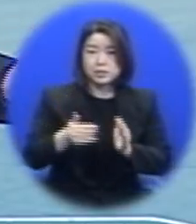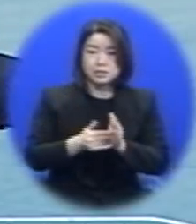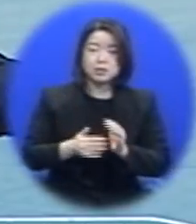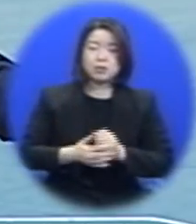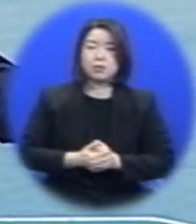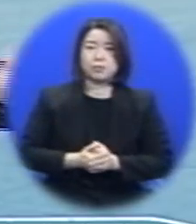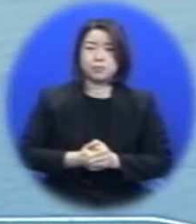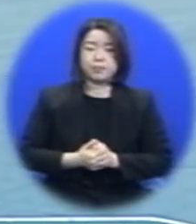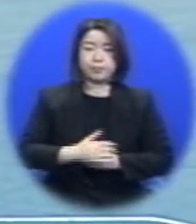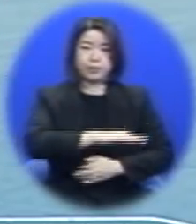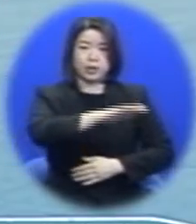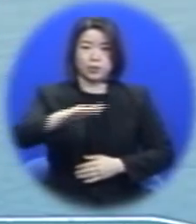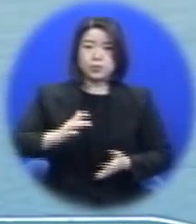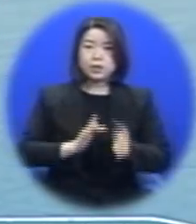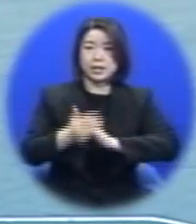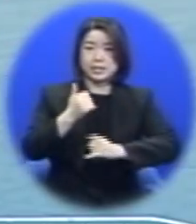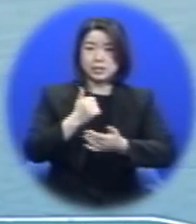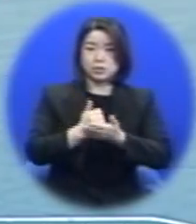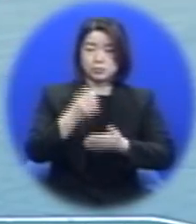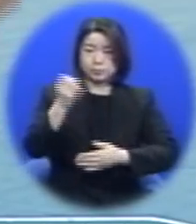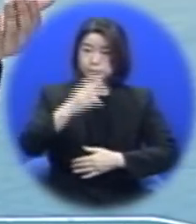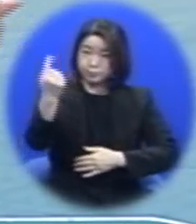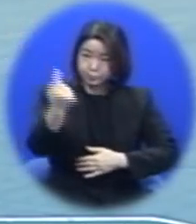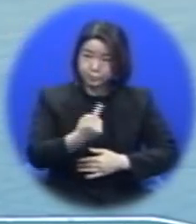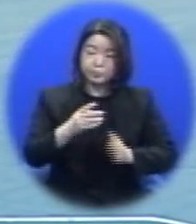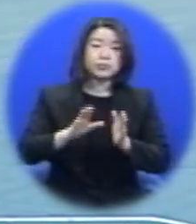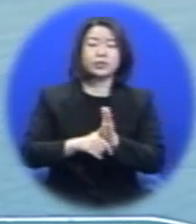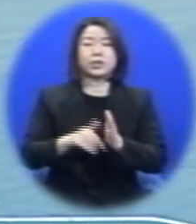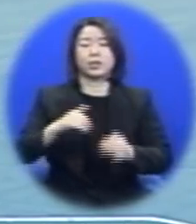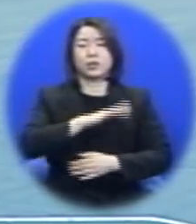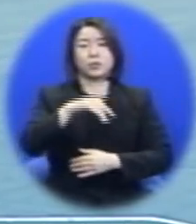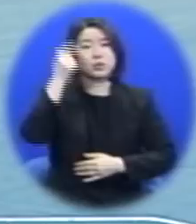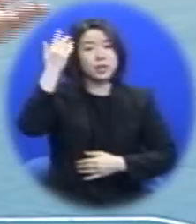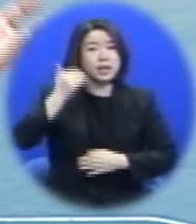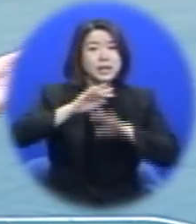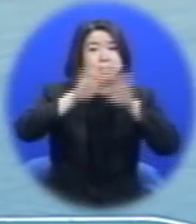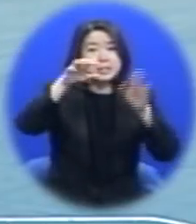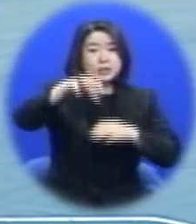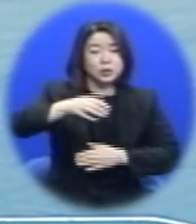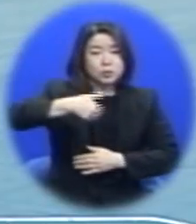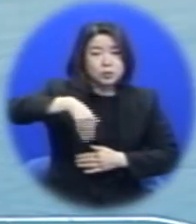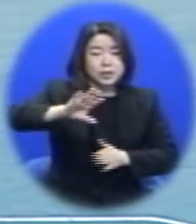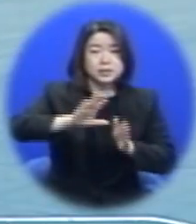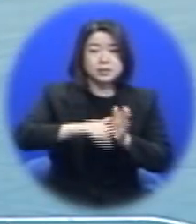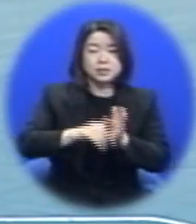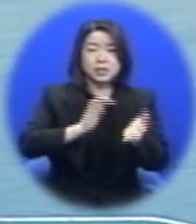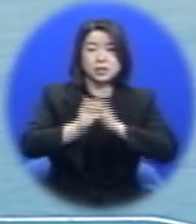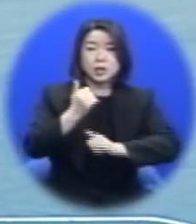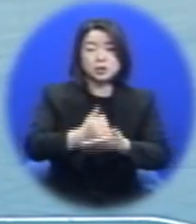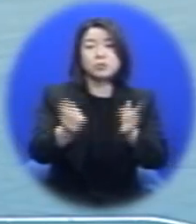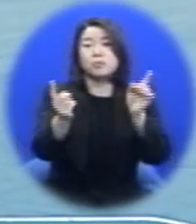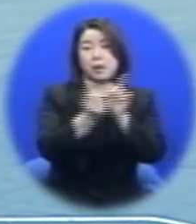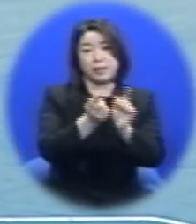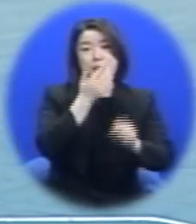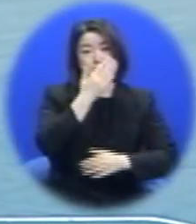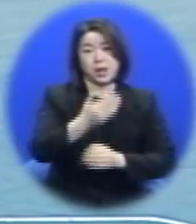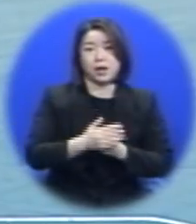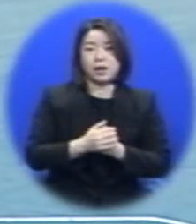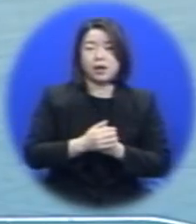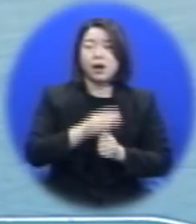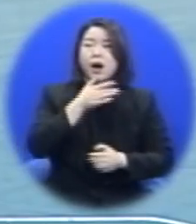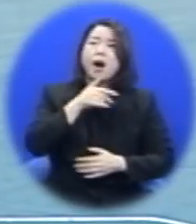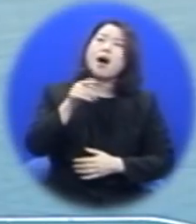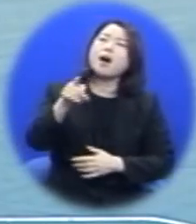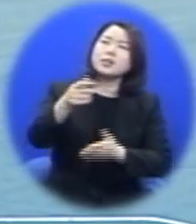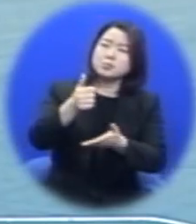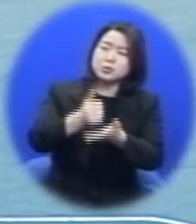예수님을 재림이 오실 때 또 천국에 가서 우리가 예수님을 다 만나게 되겠지만 우리는 아 이분이